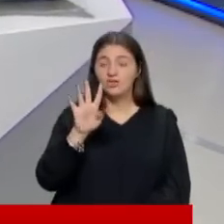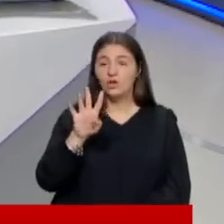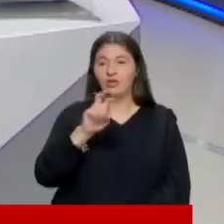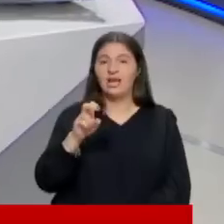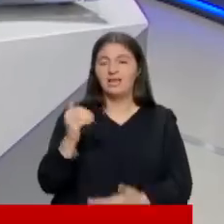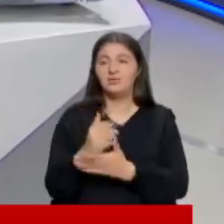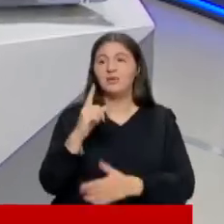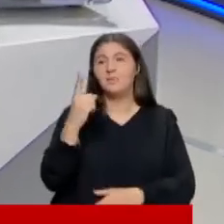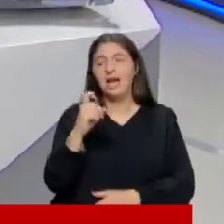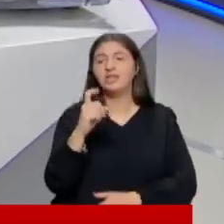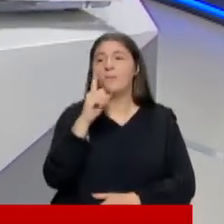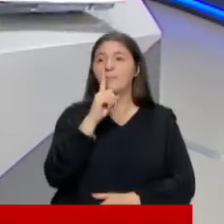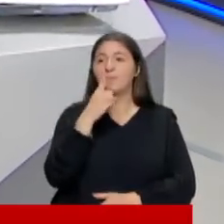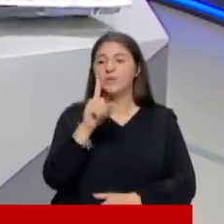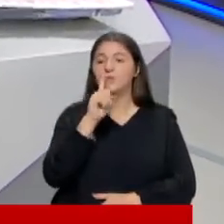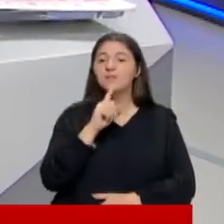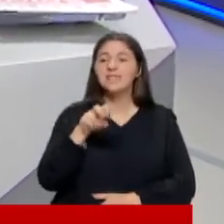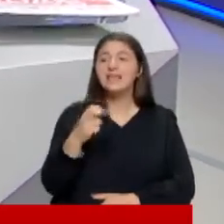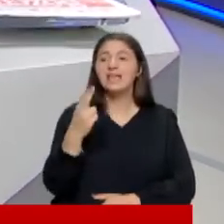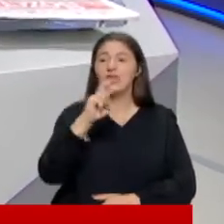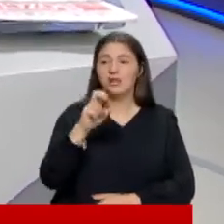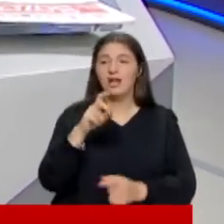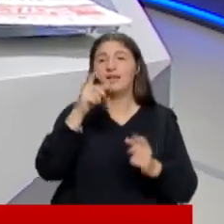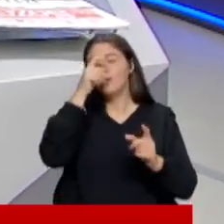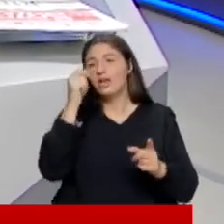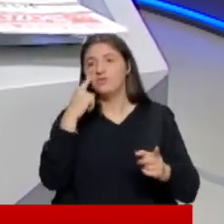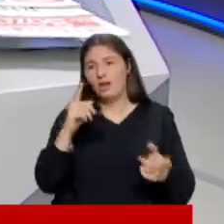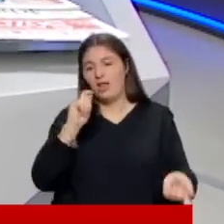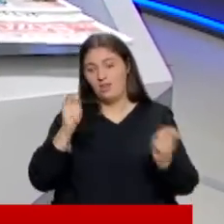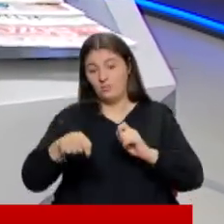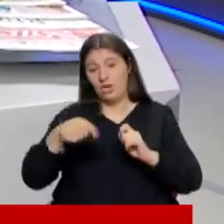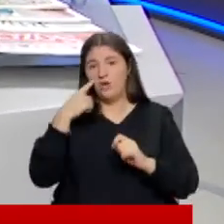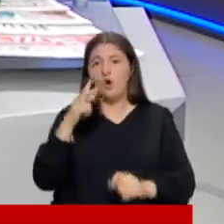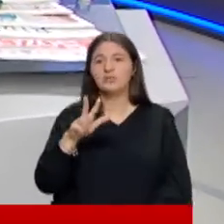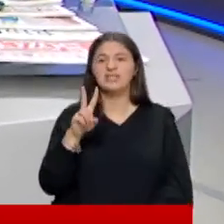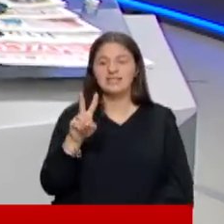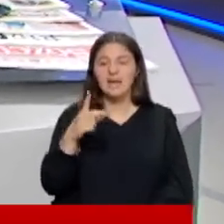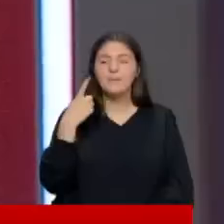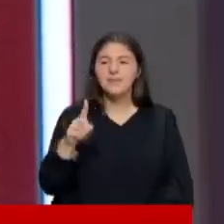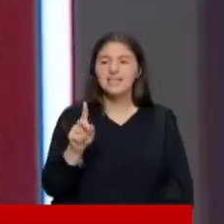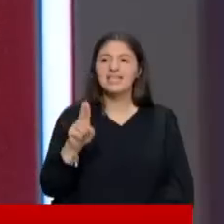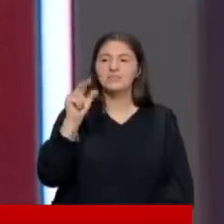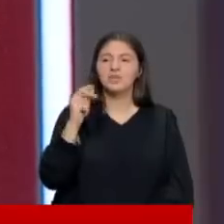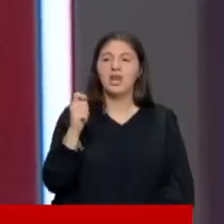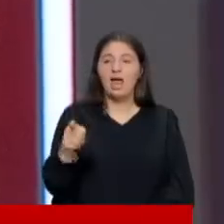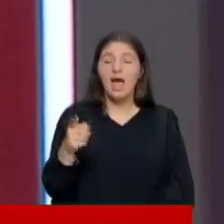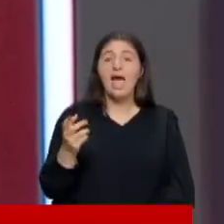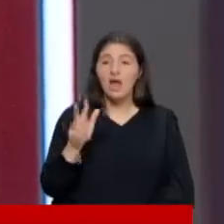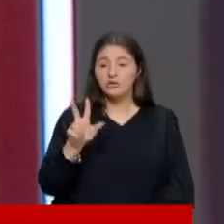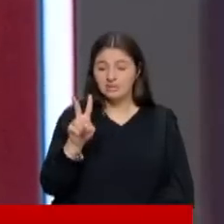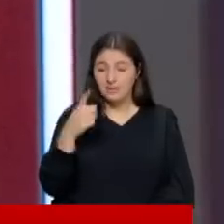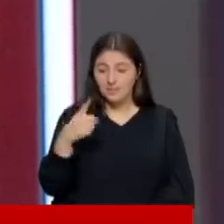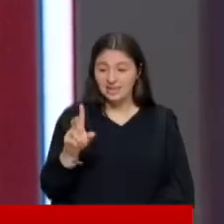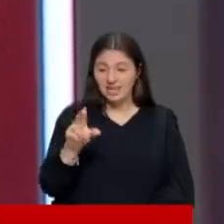yani ayda 1187 Dolar TL cinsinden bugünkü kurla Tabii söylüyorum 32.000 70 lira eğer